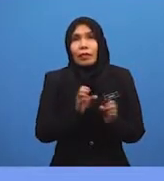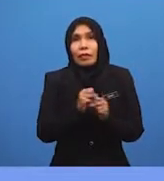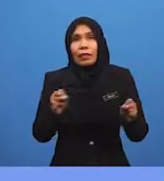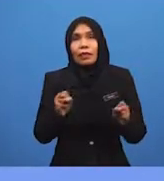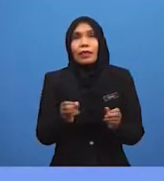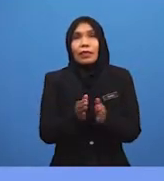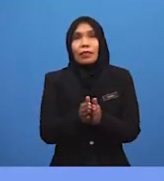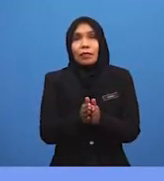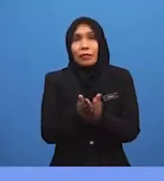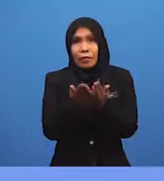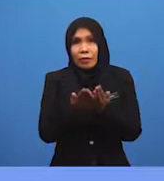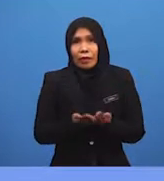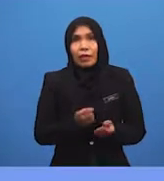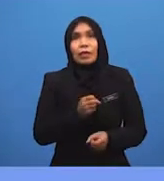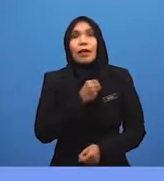membuat kesalahan.